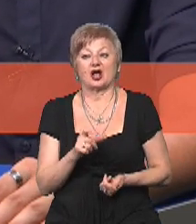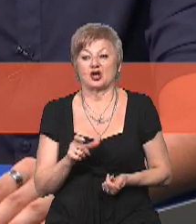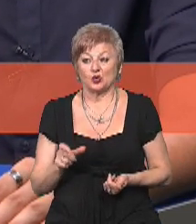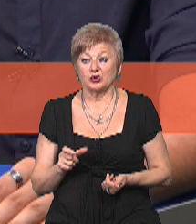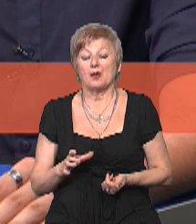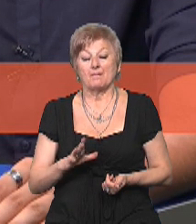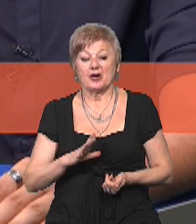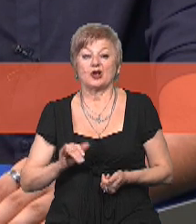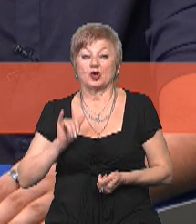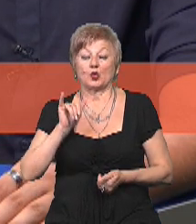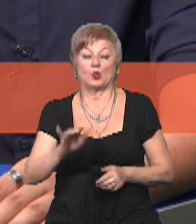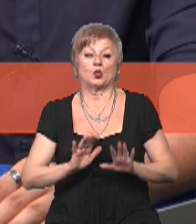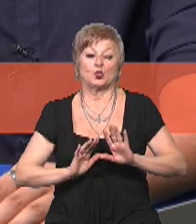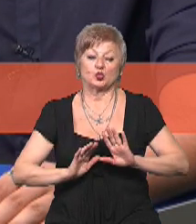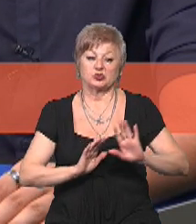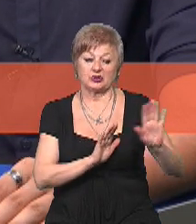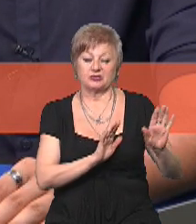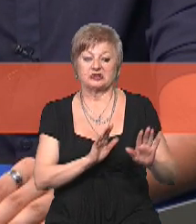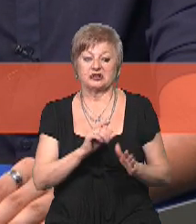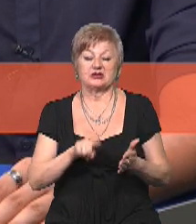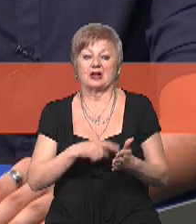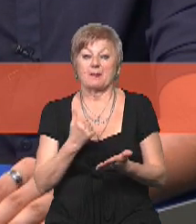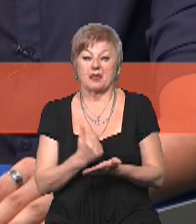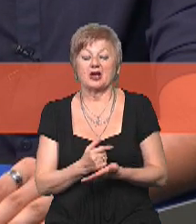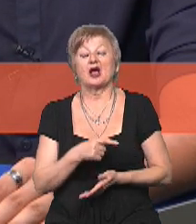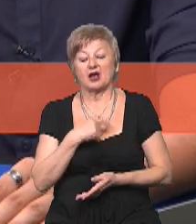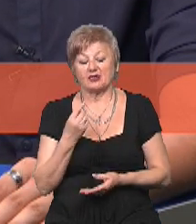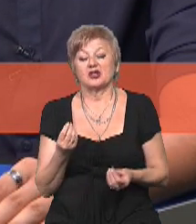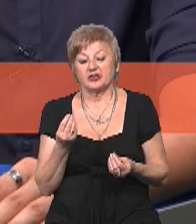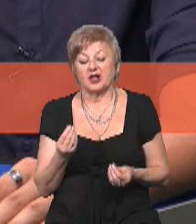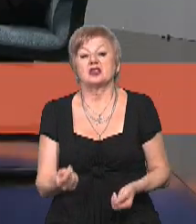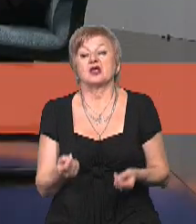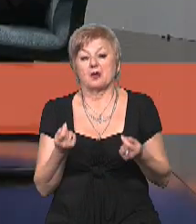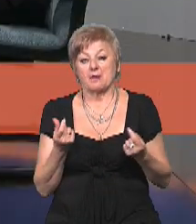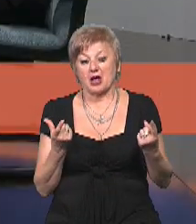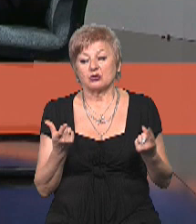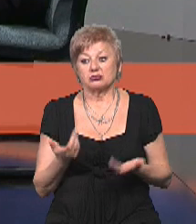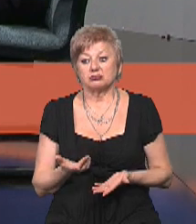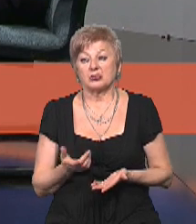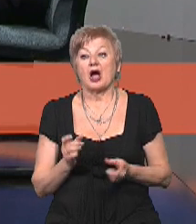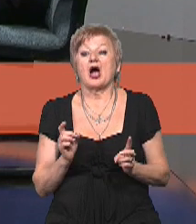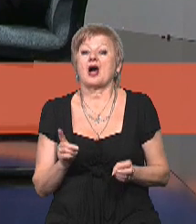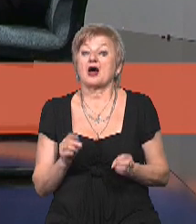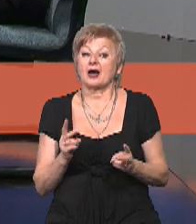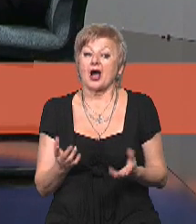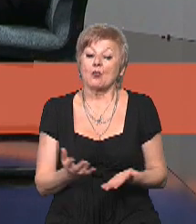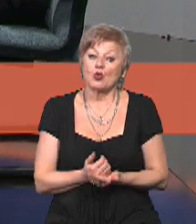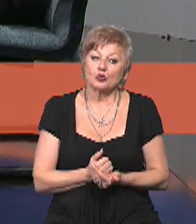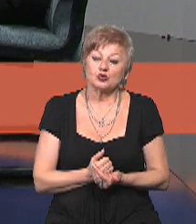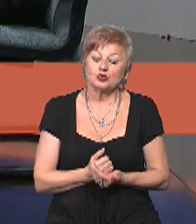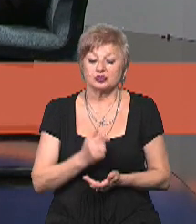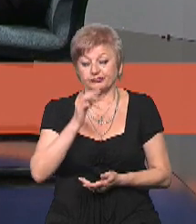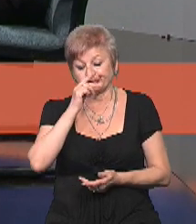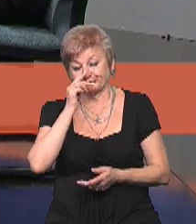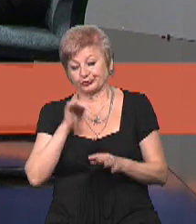заступника мера, пана Пустоварова, він каже, що грошей мало. Пояснити, як так вийшло з прорахунками